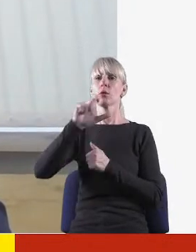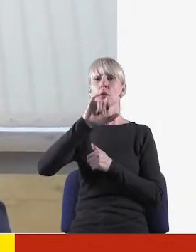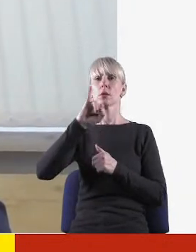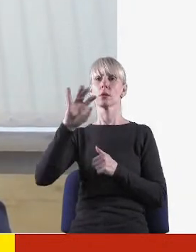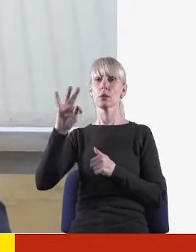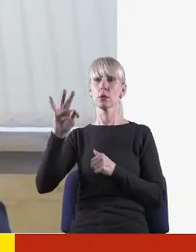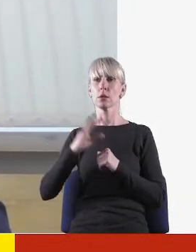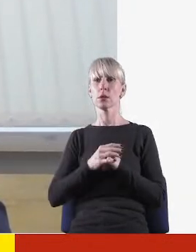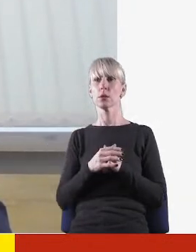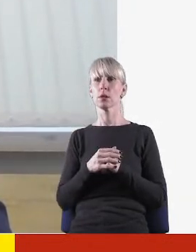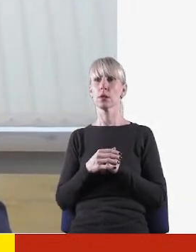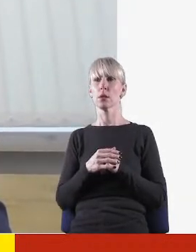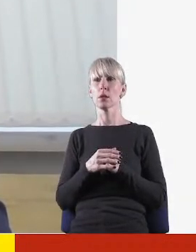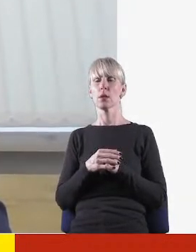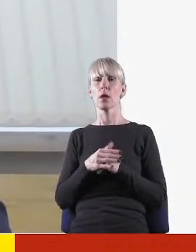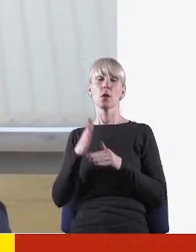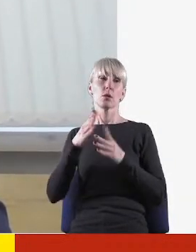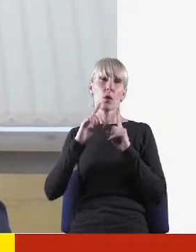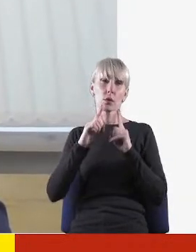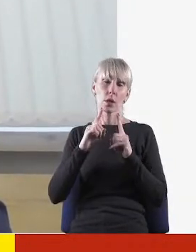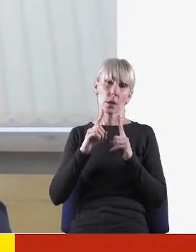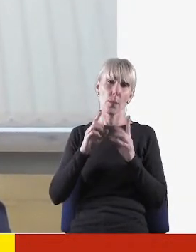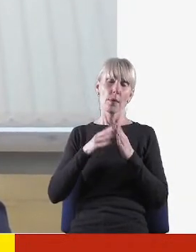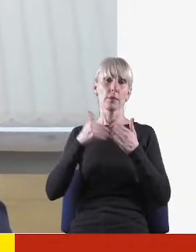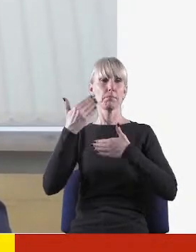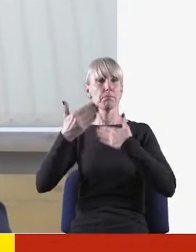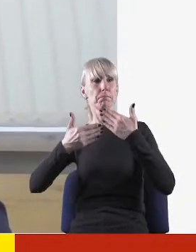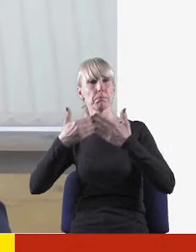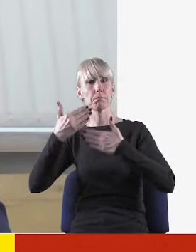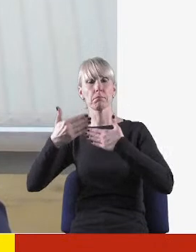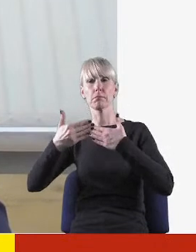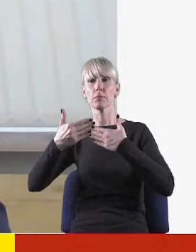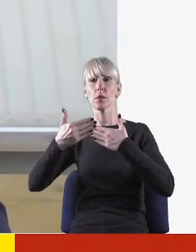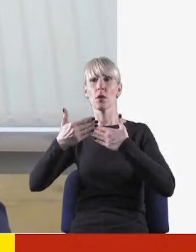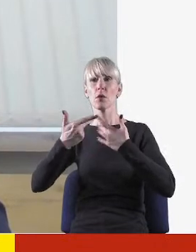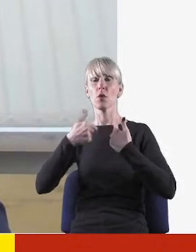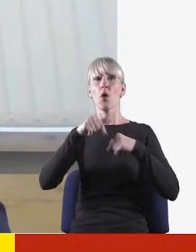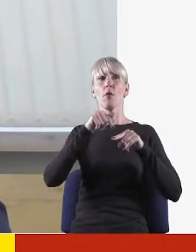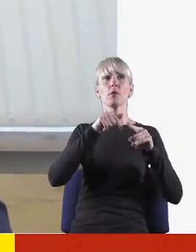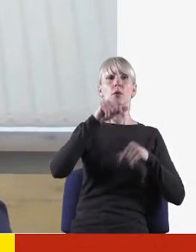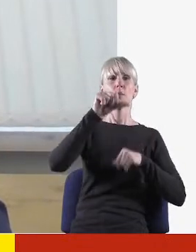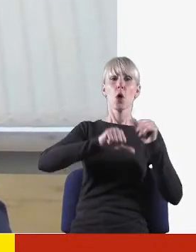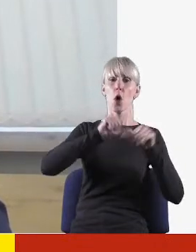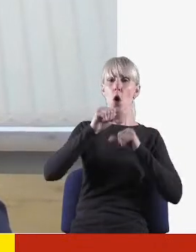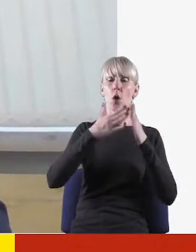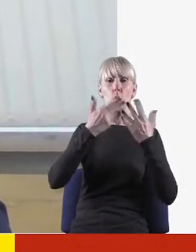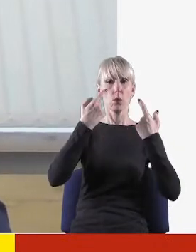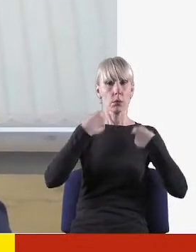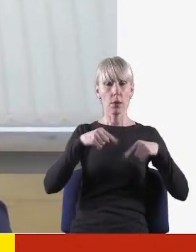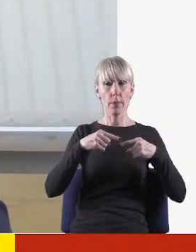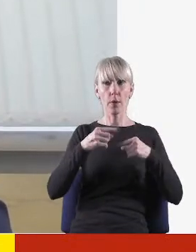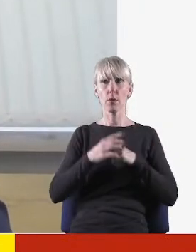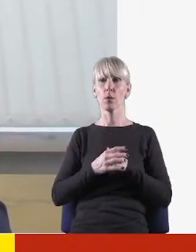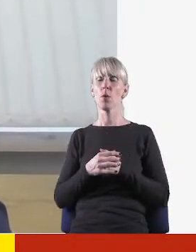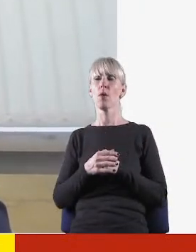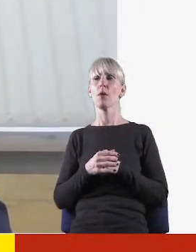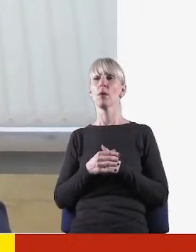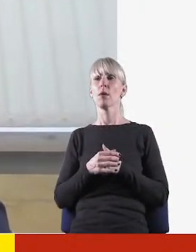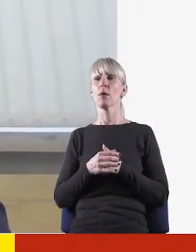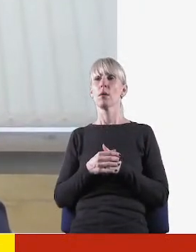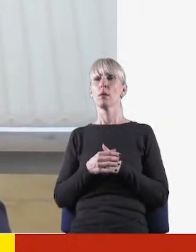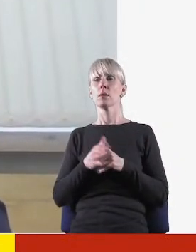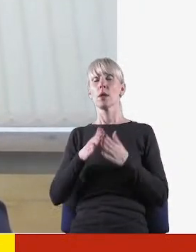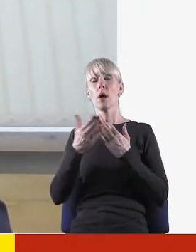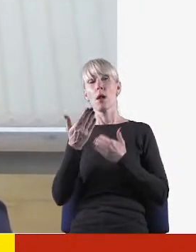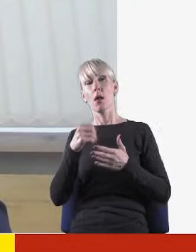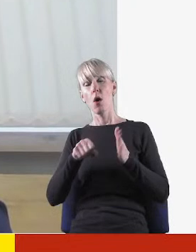spojrzeli, tendencja w miarę trwała. Ona się nie pojawiła w tym roku. To jest jednak zwiększone przynajmniej od